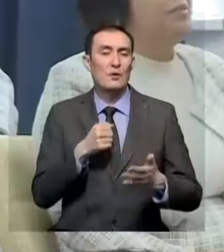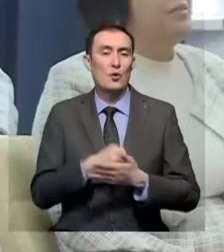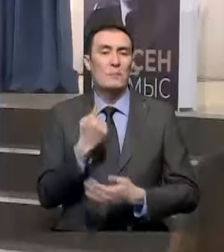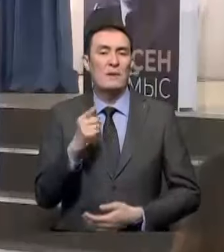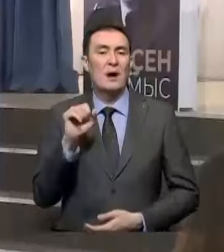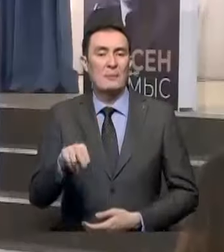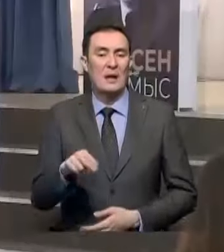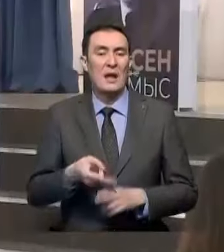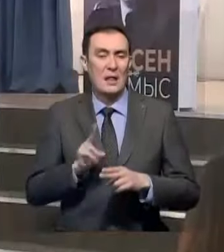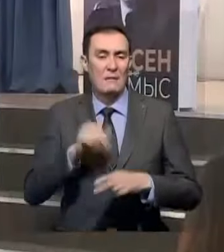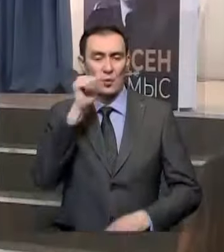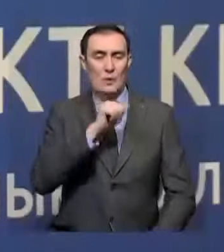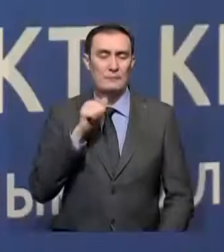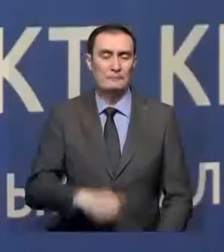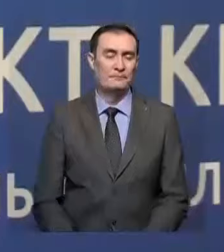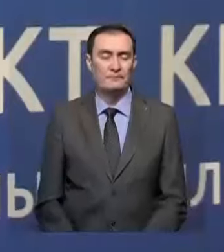этого года.